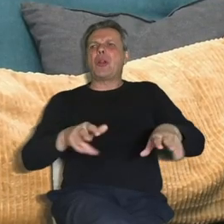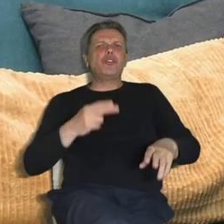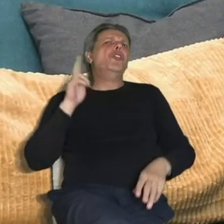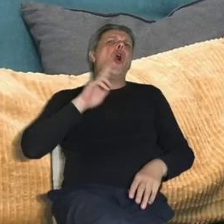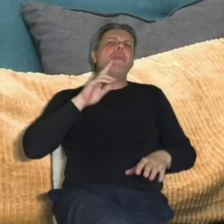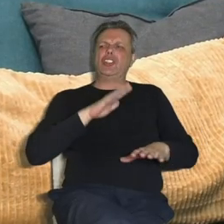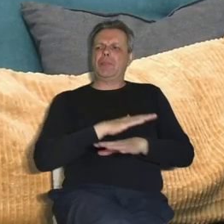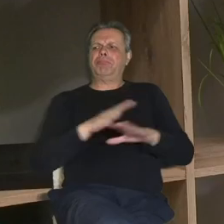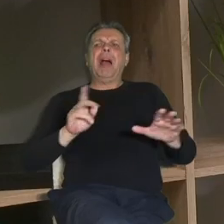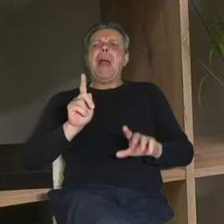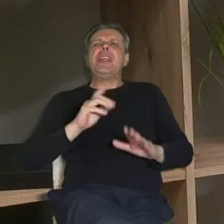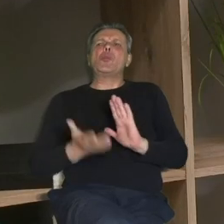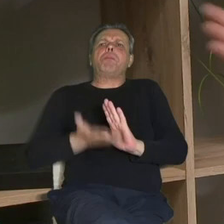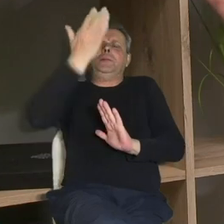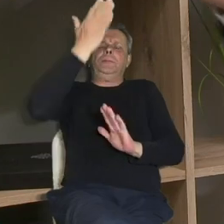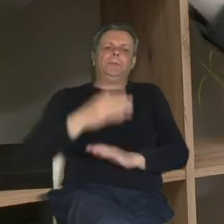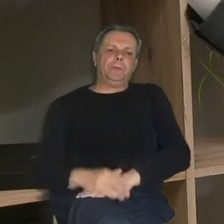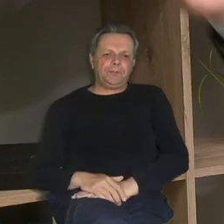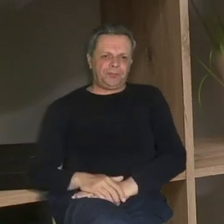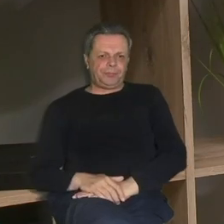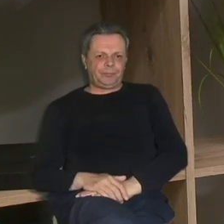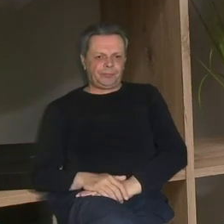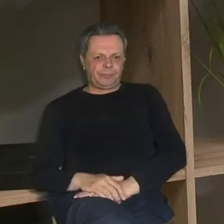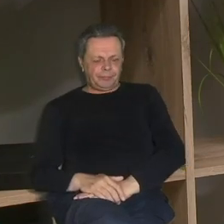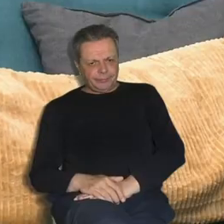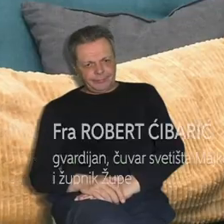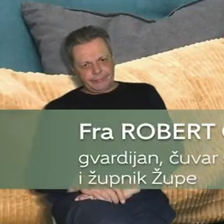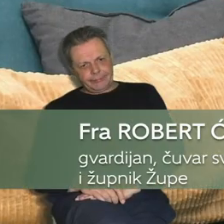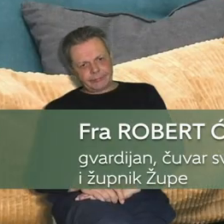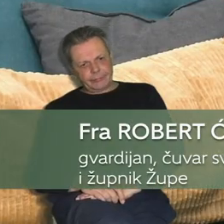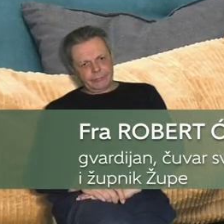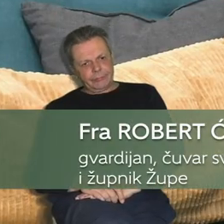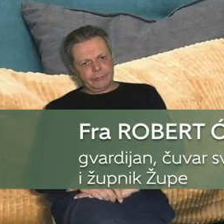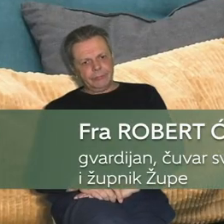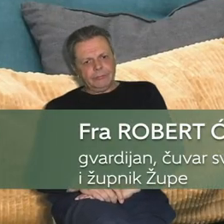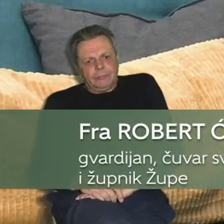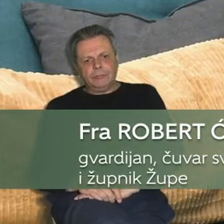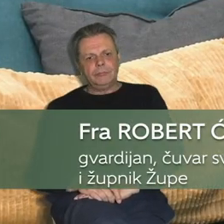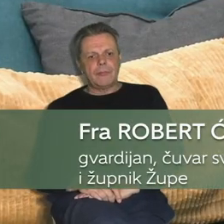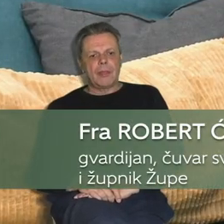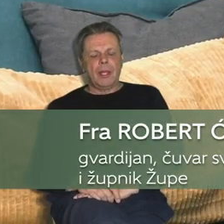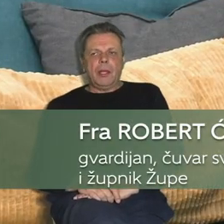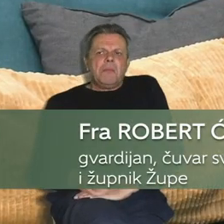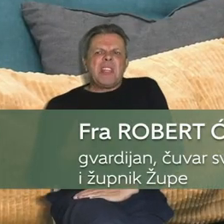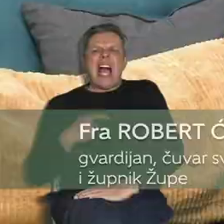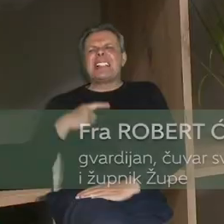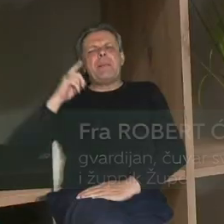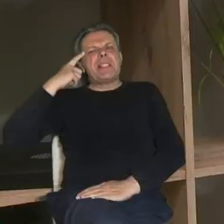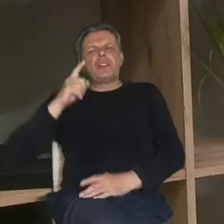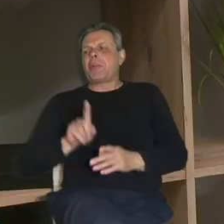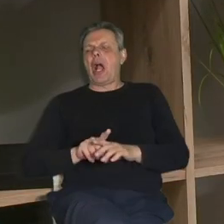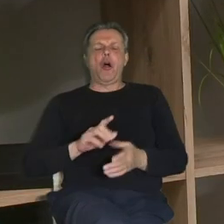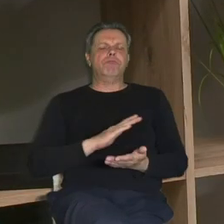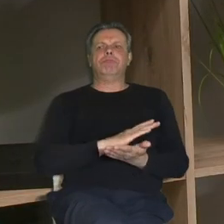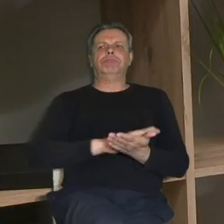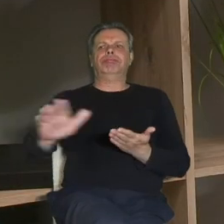mislim naravno, nekako mi logično da ste Franjevac. Ne mogu vas zamisliti koji su Isusovca. Pa ja ne mogu sebe zamisliti tako možda. Evo. Dobro, recimo. nema